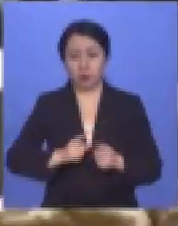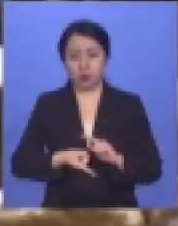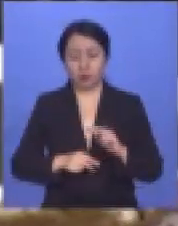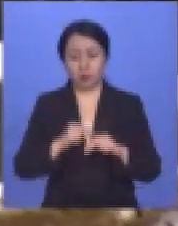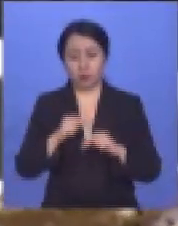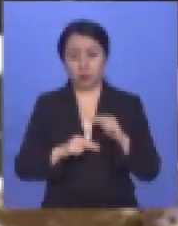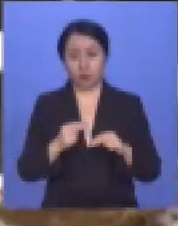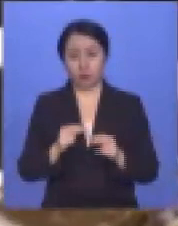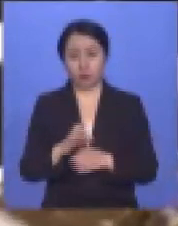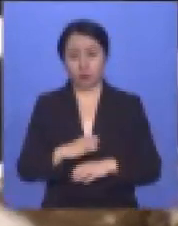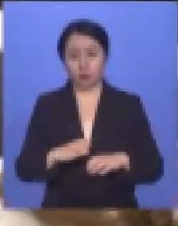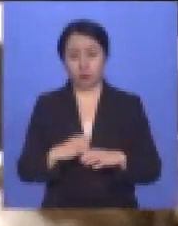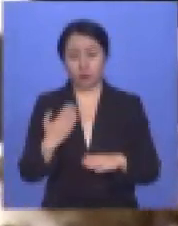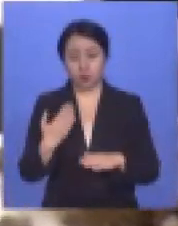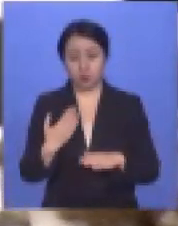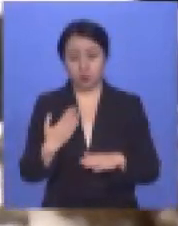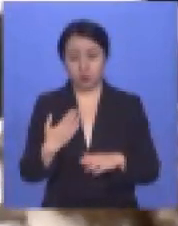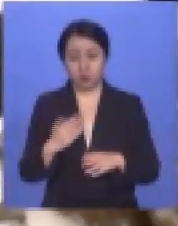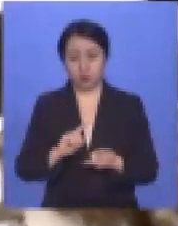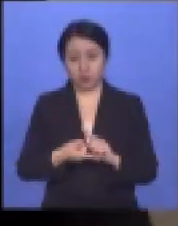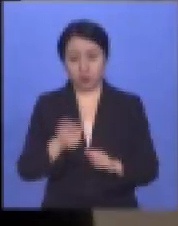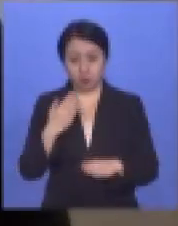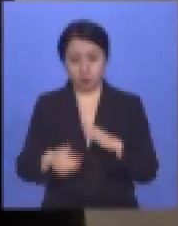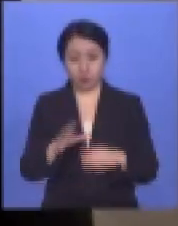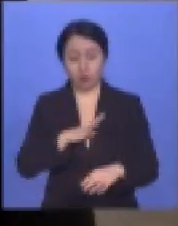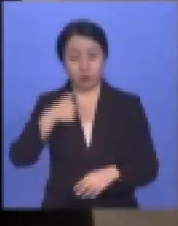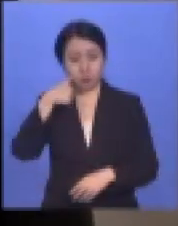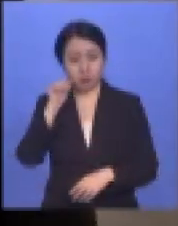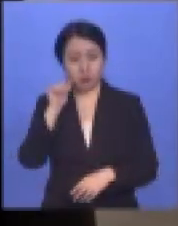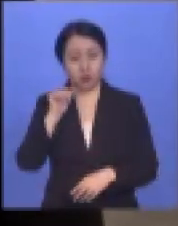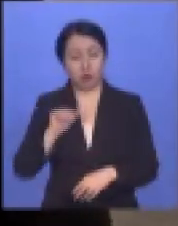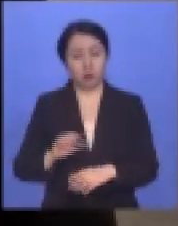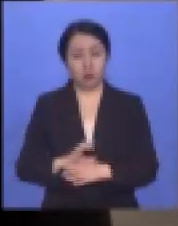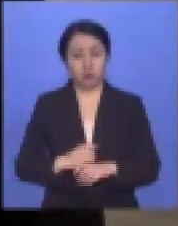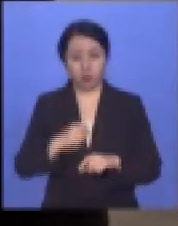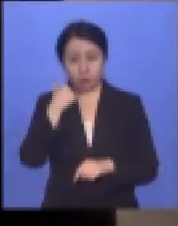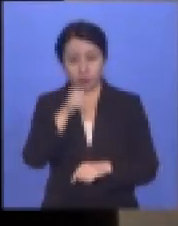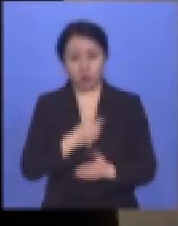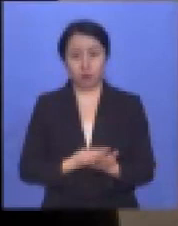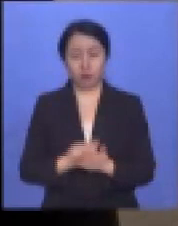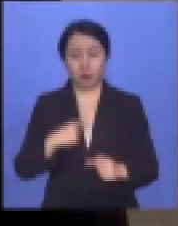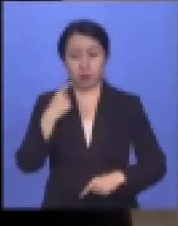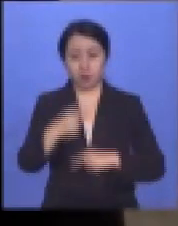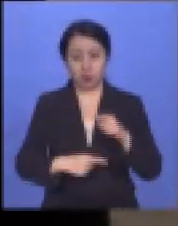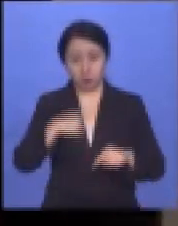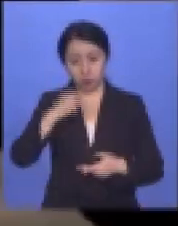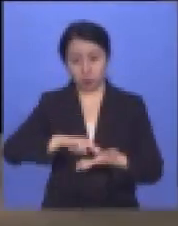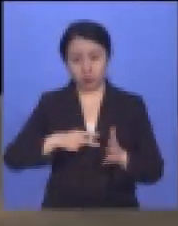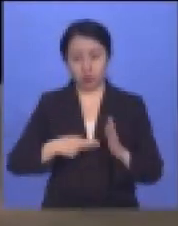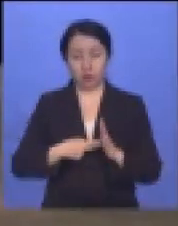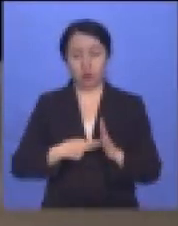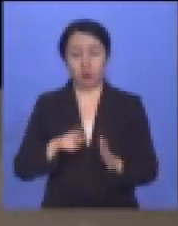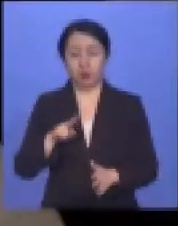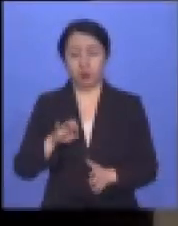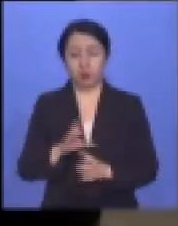220 миллион. Корректировка бітті ма? Корректировка бітті, кеше алдық корректировканы. А, қаражат па ма осы биыл? Келесі жылы ма? Корректировка жоқ.